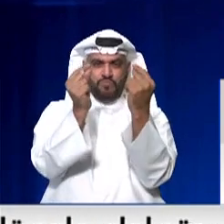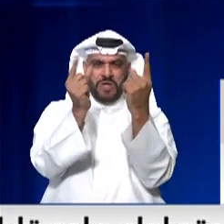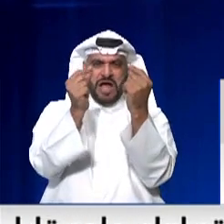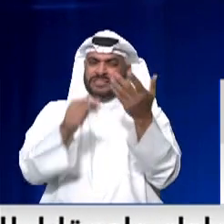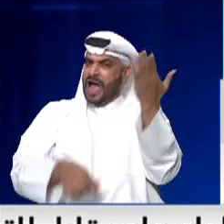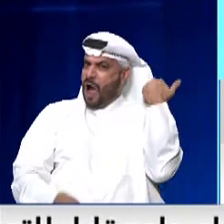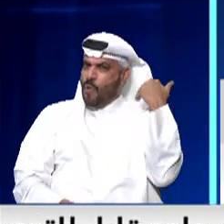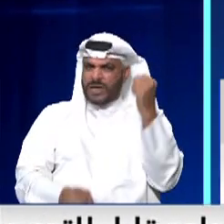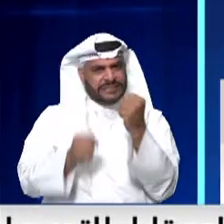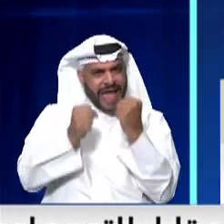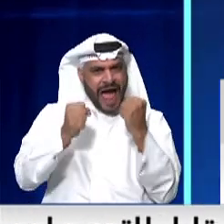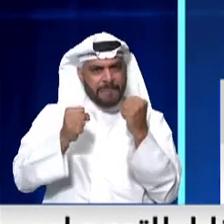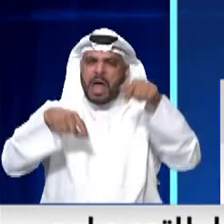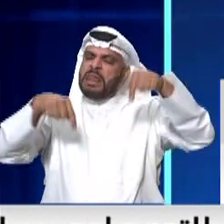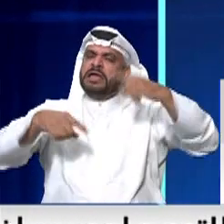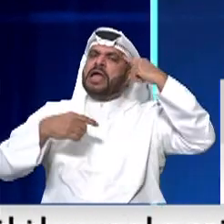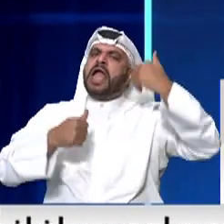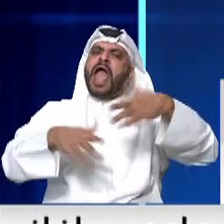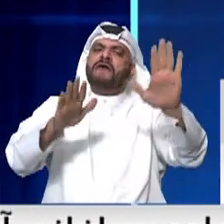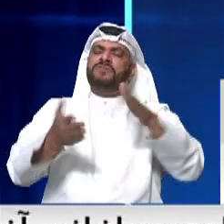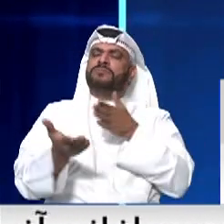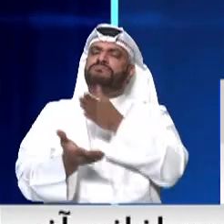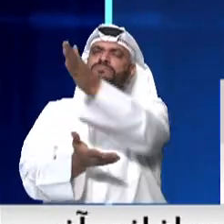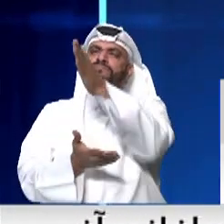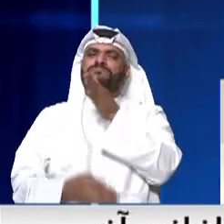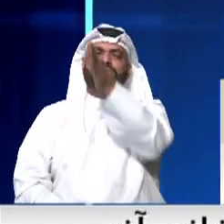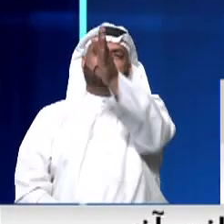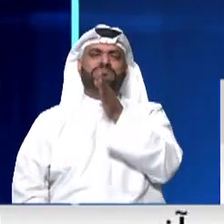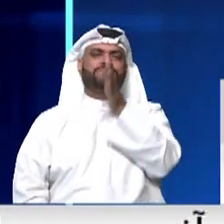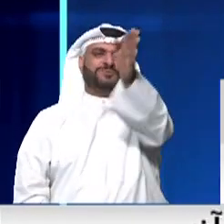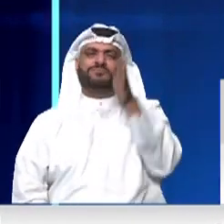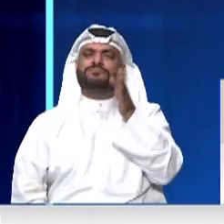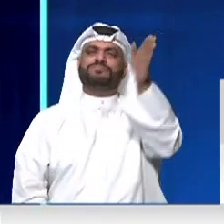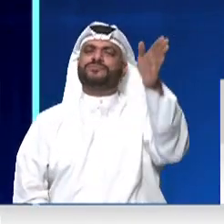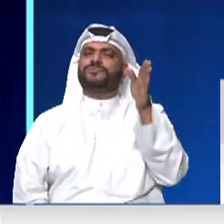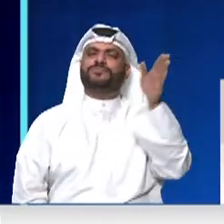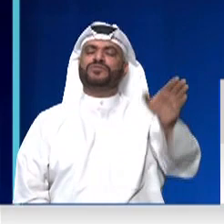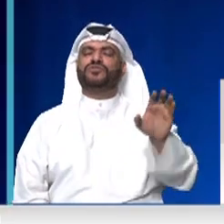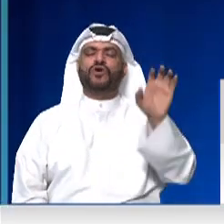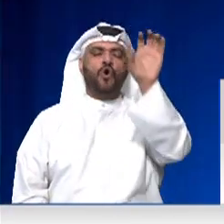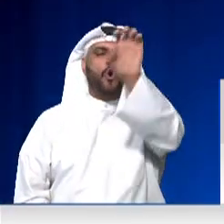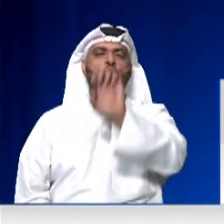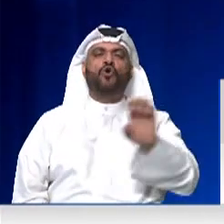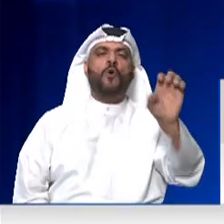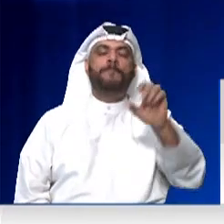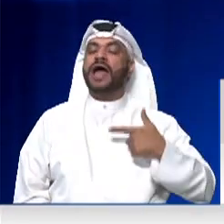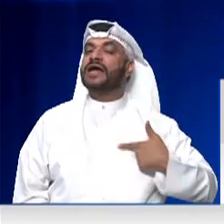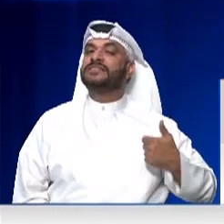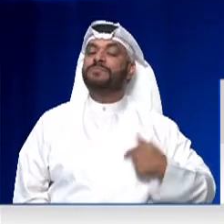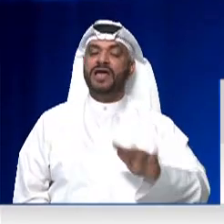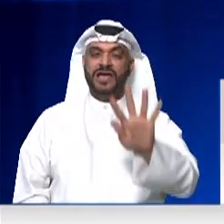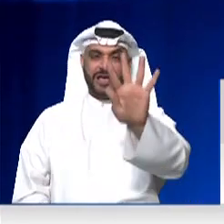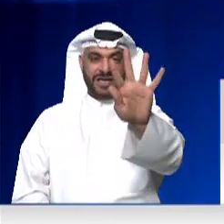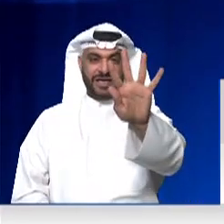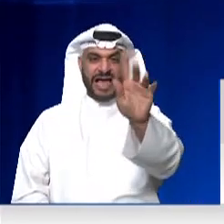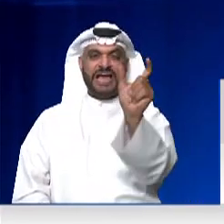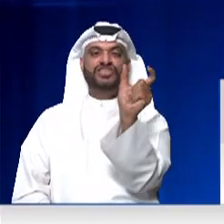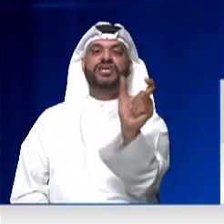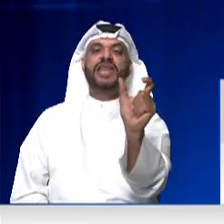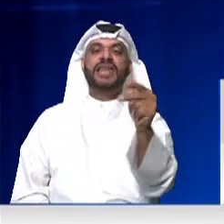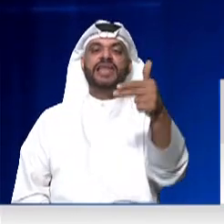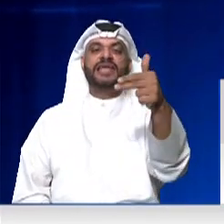الصباح في بيان صحفي أن هذه الخطوة تأتي كأحد أوجه التنسيق والتعاون على المستوى بين دولة